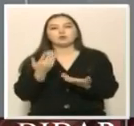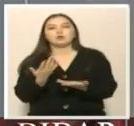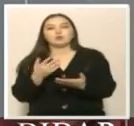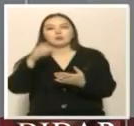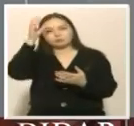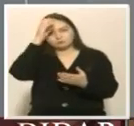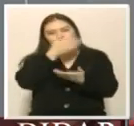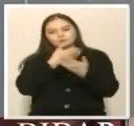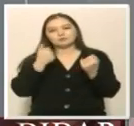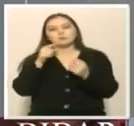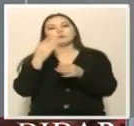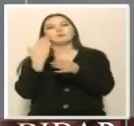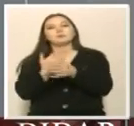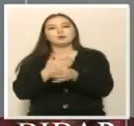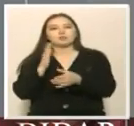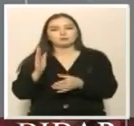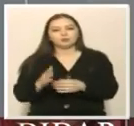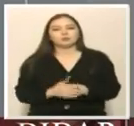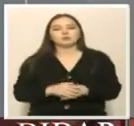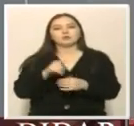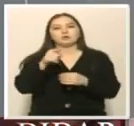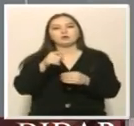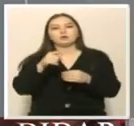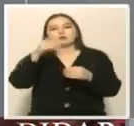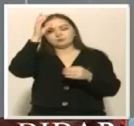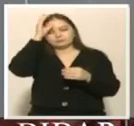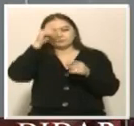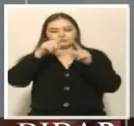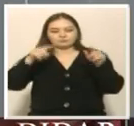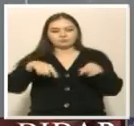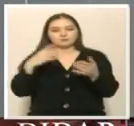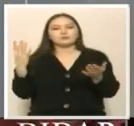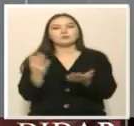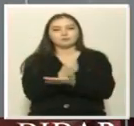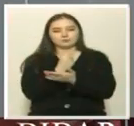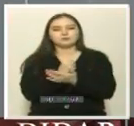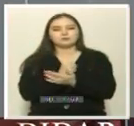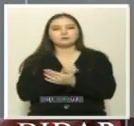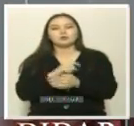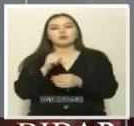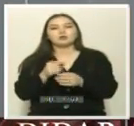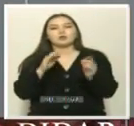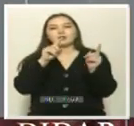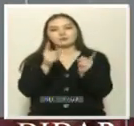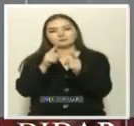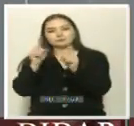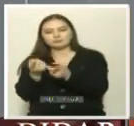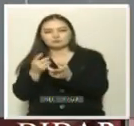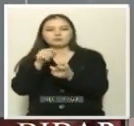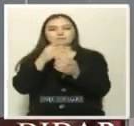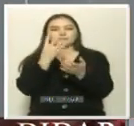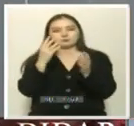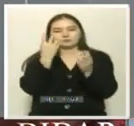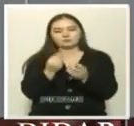глухих незрячих граждан по специальности массаж граждане не имеющие каких-либо сертификатов прошли краткосрочные курсы и устроились на